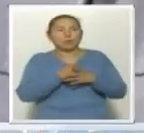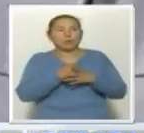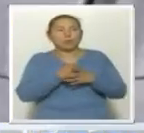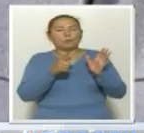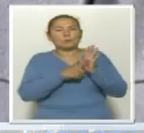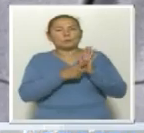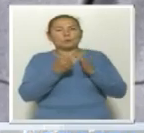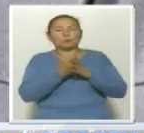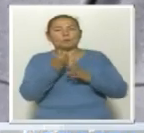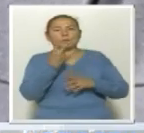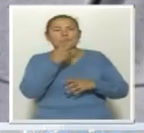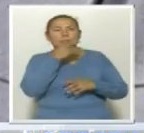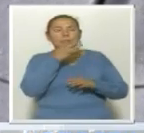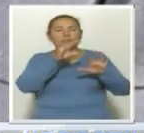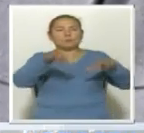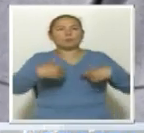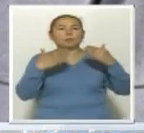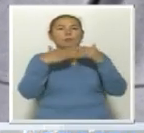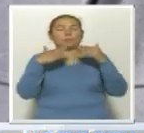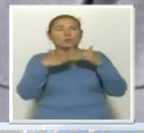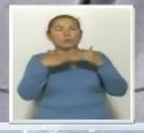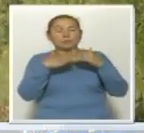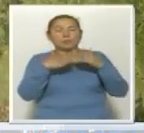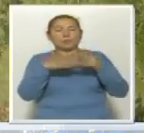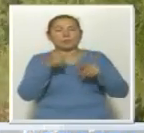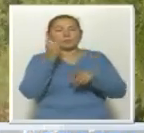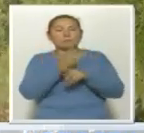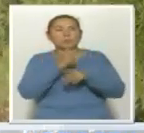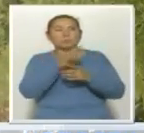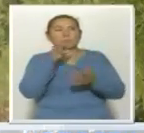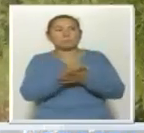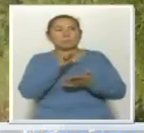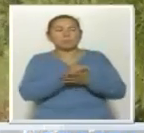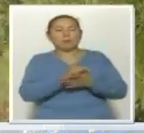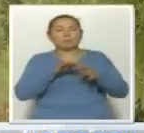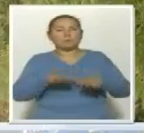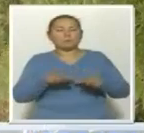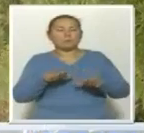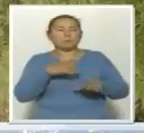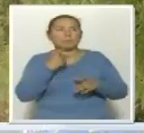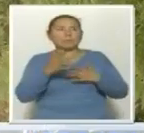от 7-12 лет с конфискацией имущества, лишением права занимать